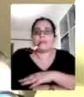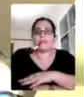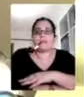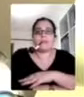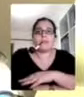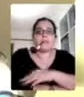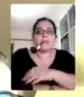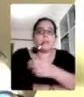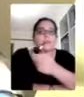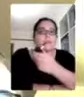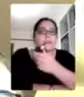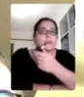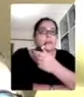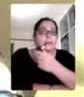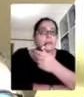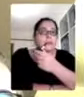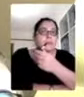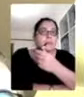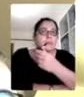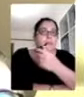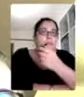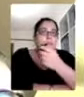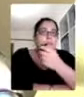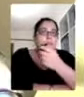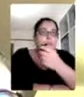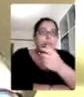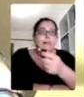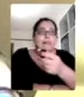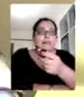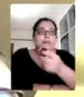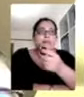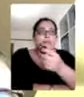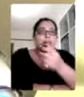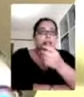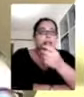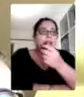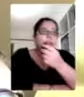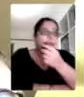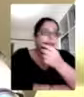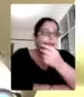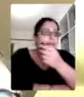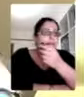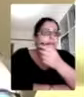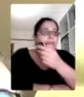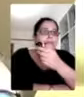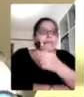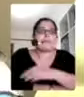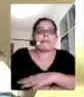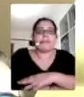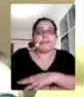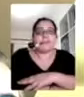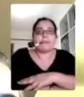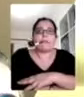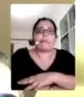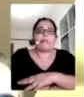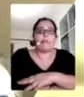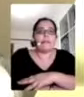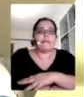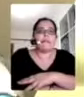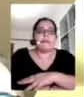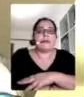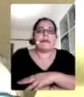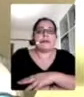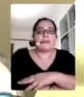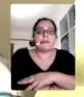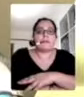denemiştim desktop'tan bağlanmayı. Desktop'tan yaptığım bağlanılırdı. zaman bana sistem yayına kişi ekleme izni vermiyor. Öyle bir opsiyon çıkmıyor yani.